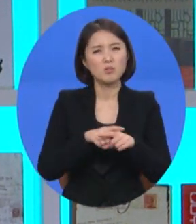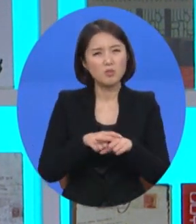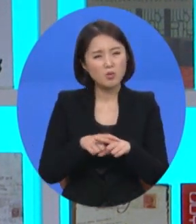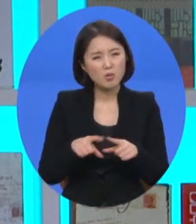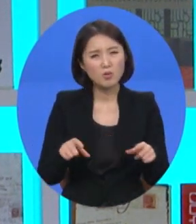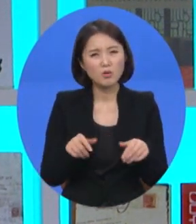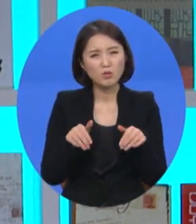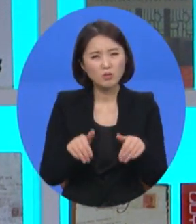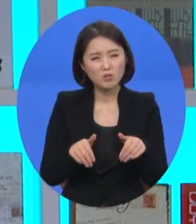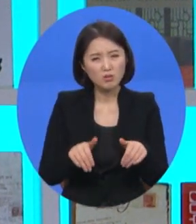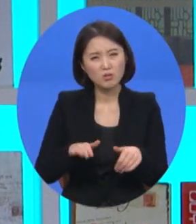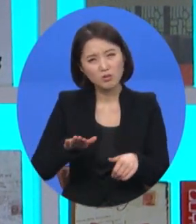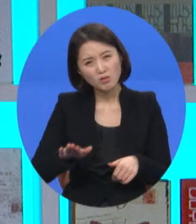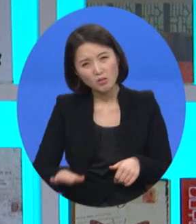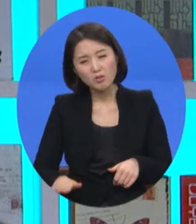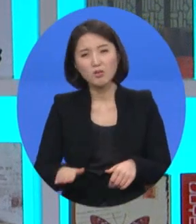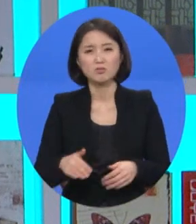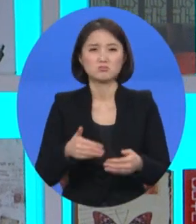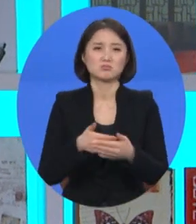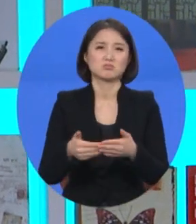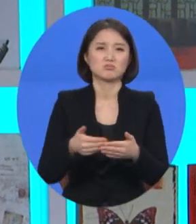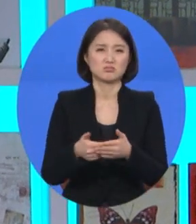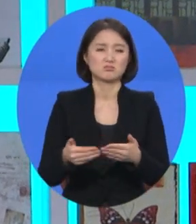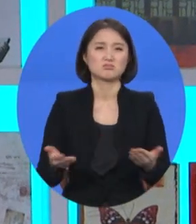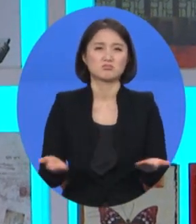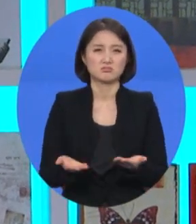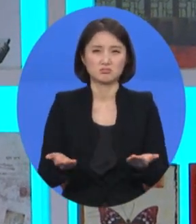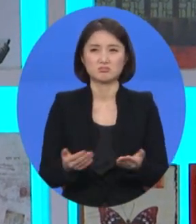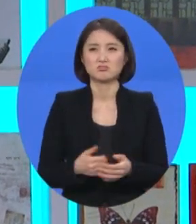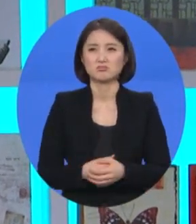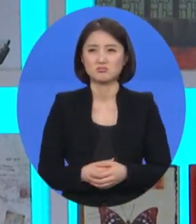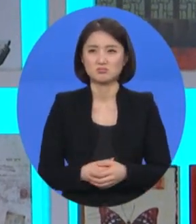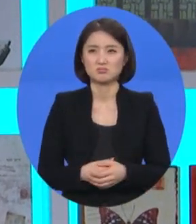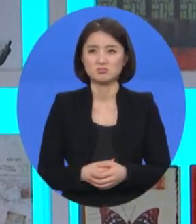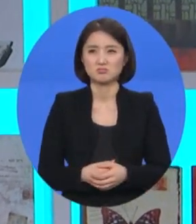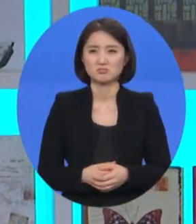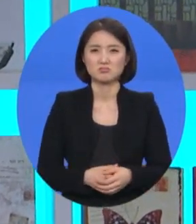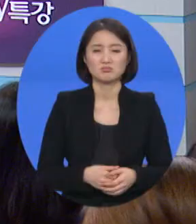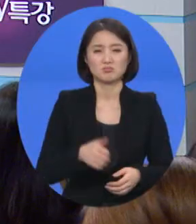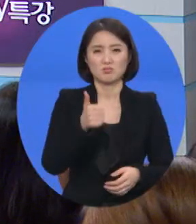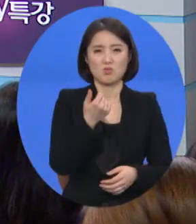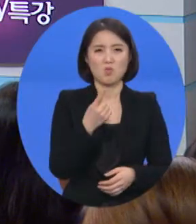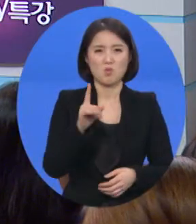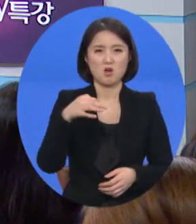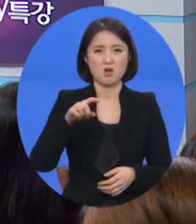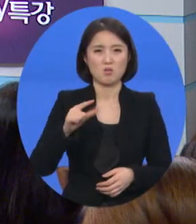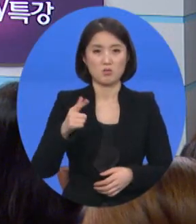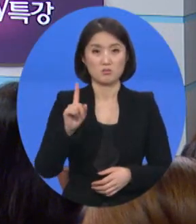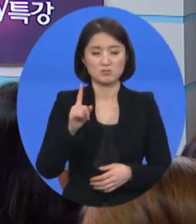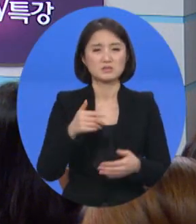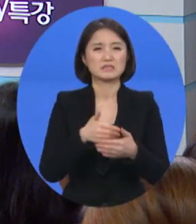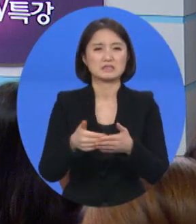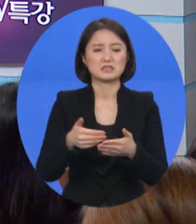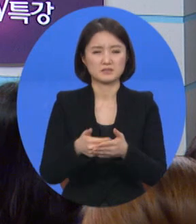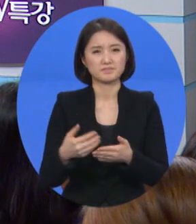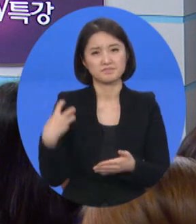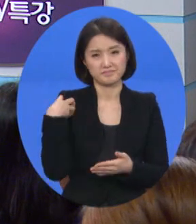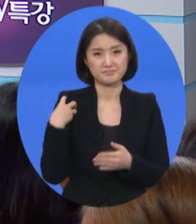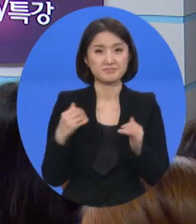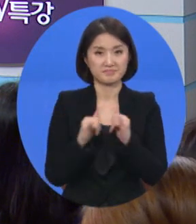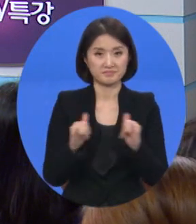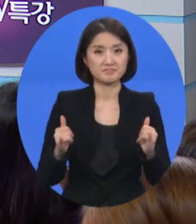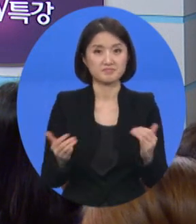계급에 있는 분이나 맞는 어 재채기 화원의 입니다 그런데 멀쩡 이 왕실 즉